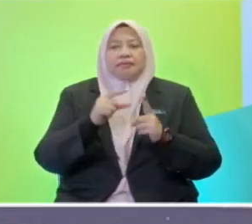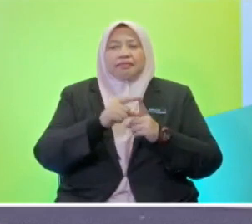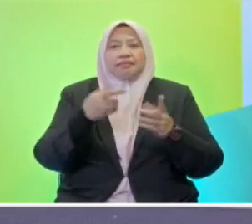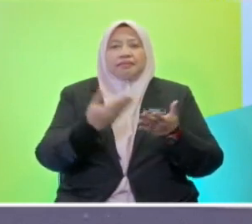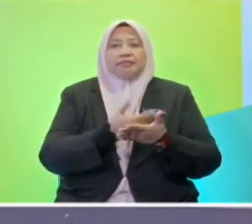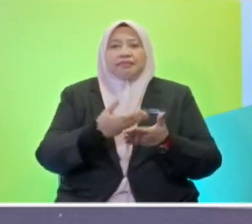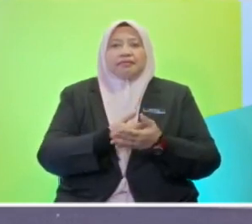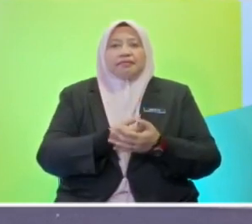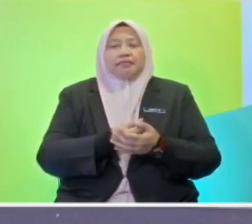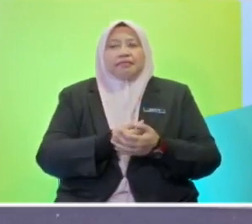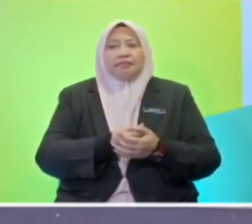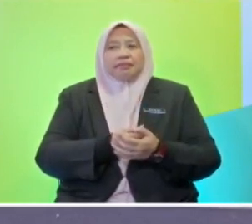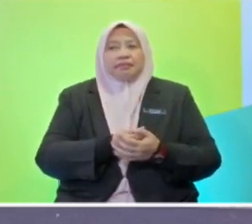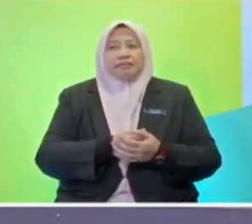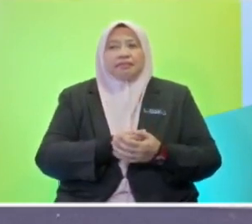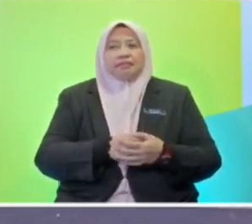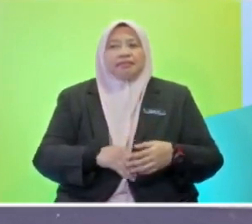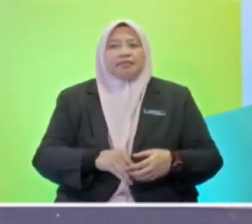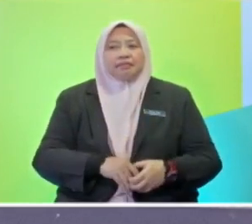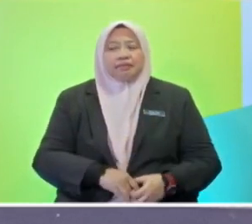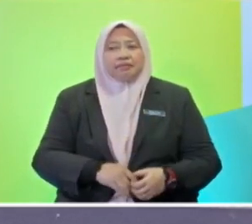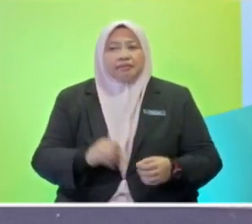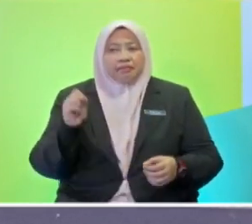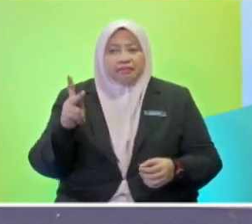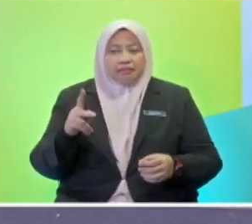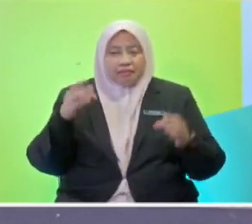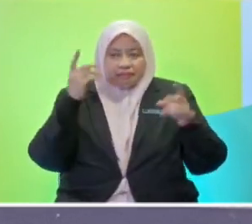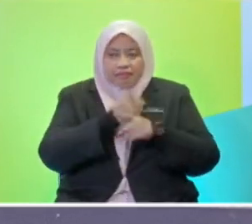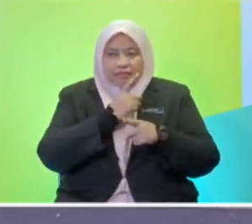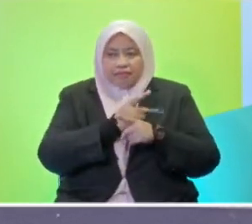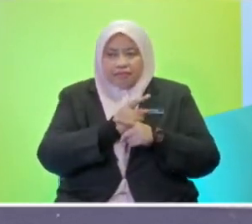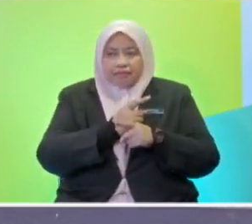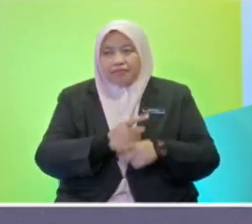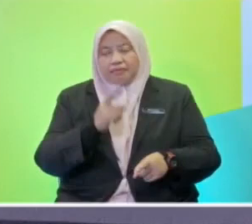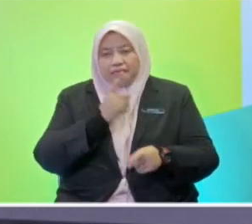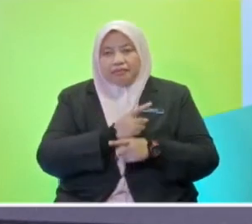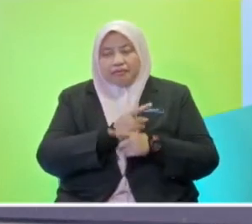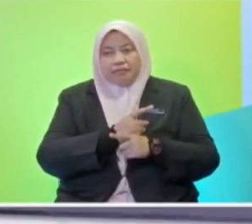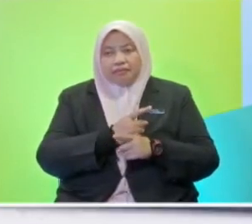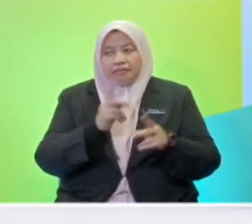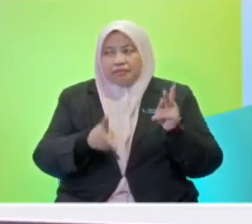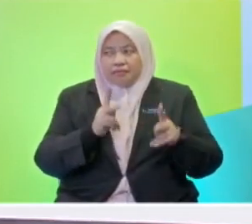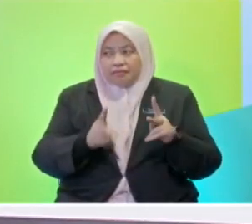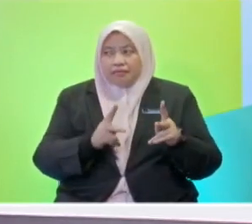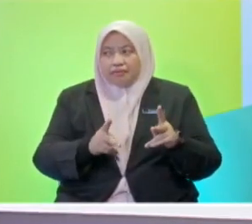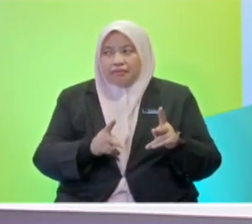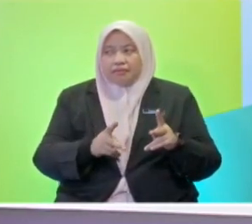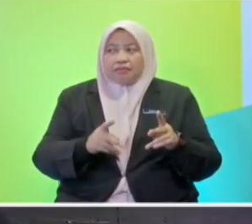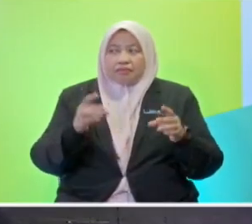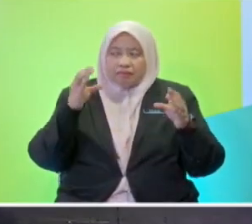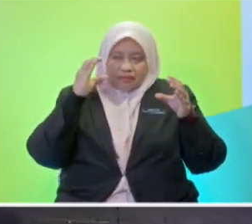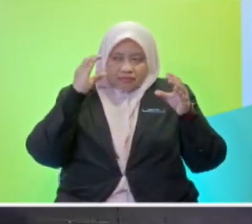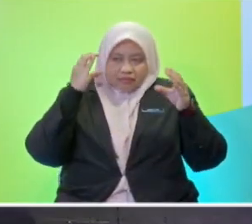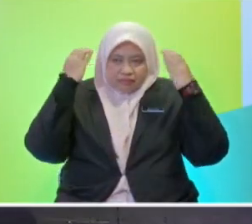terakhir Oke Cikgu betul ka betul oke kalau perkataan pertama